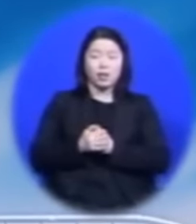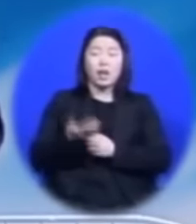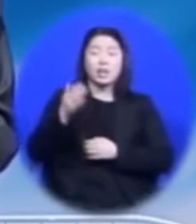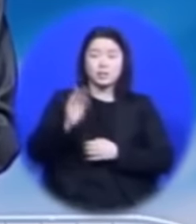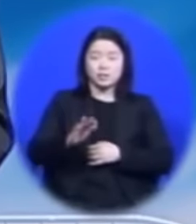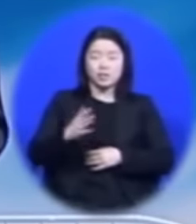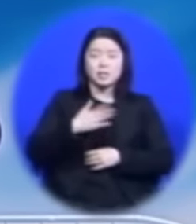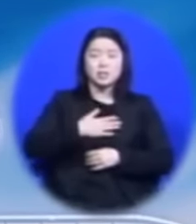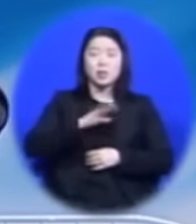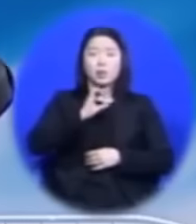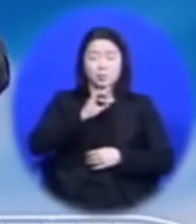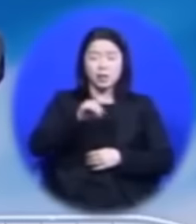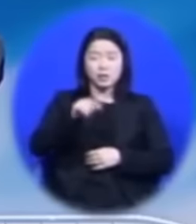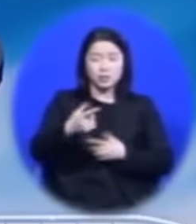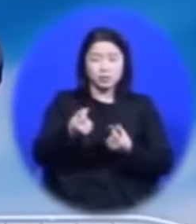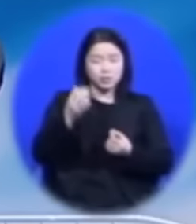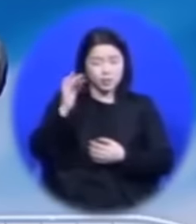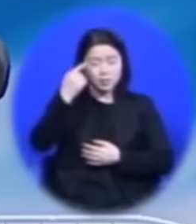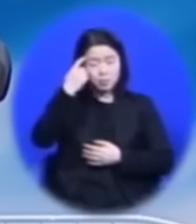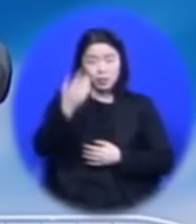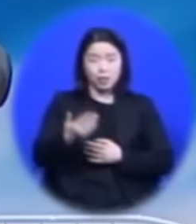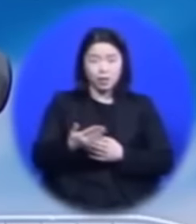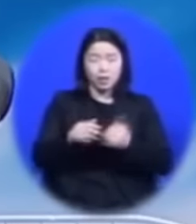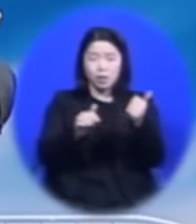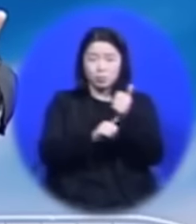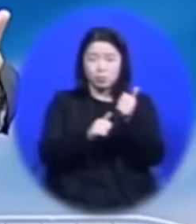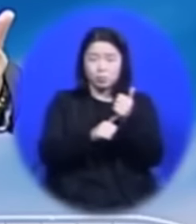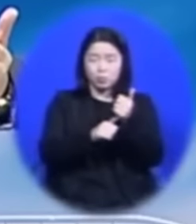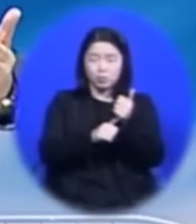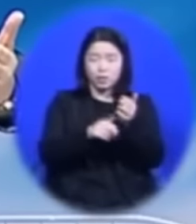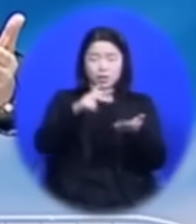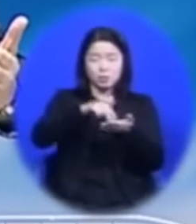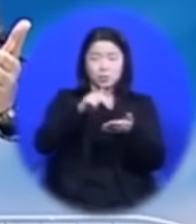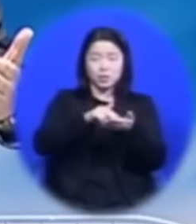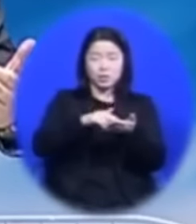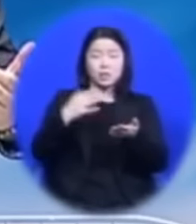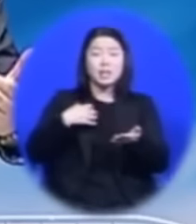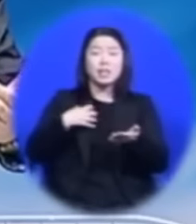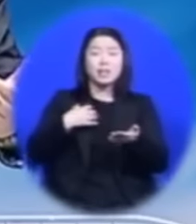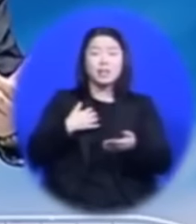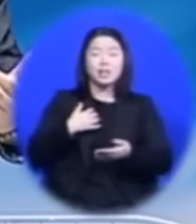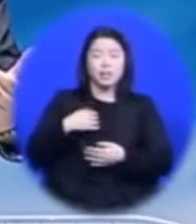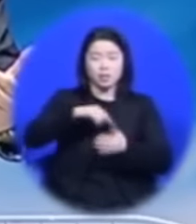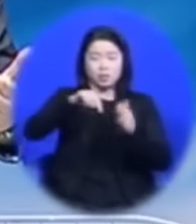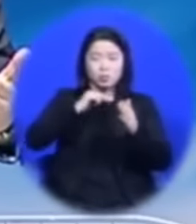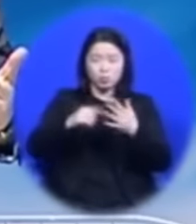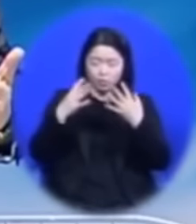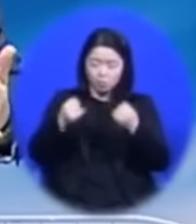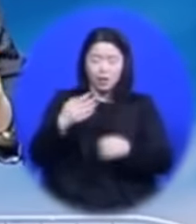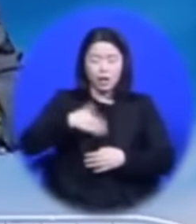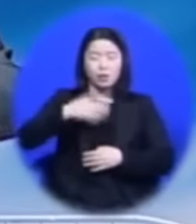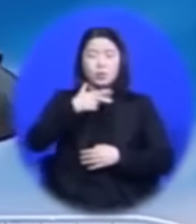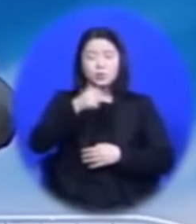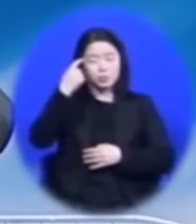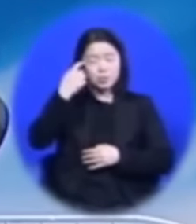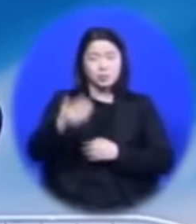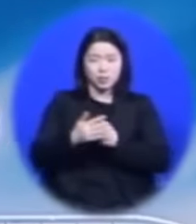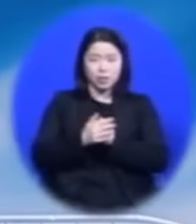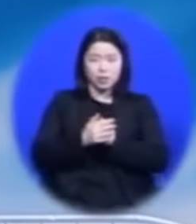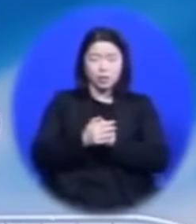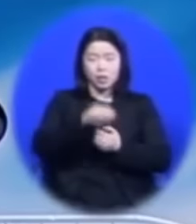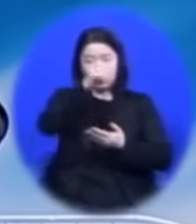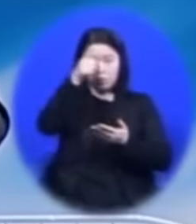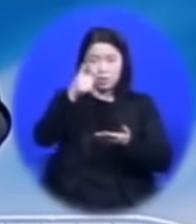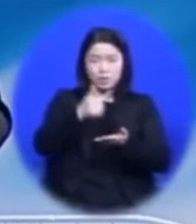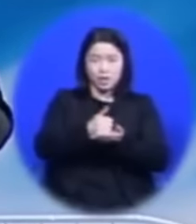그러나 저만 그렇겠어요? 우리 부목사님들은 담임 목사인 제 속을 또 얼마나 알고 싶어 하겠어요? 우리 장로님들은 또